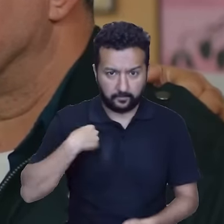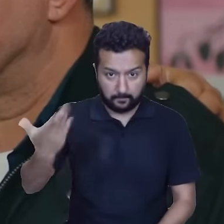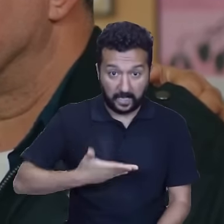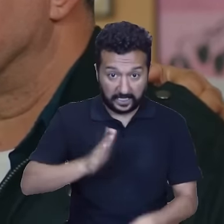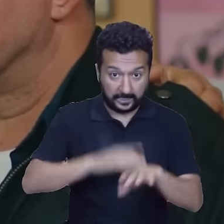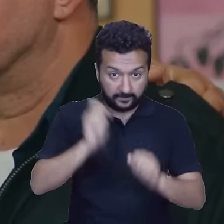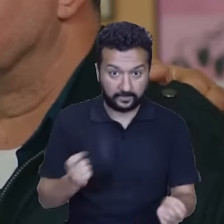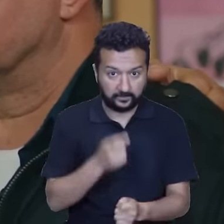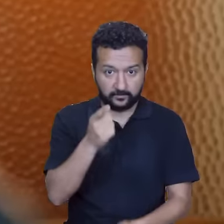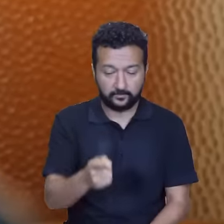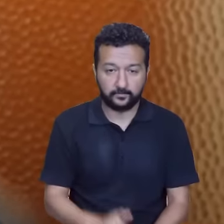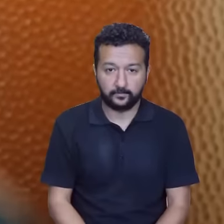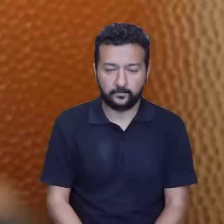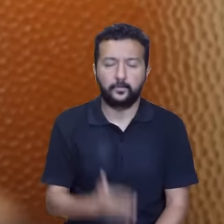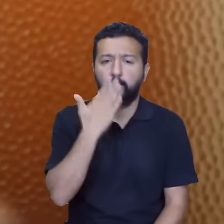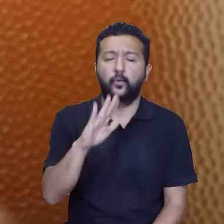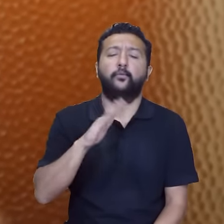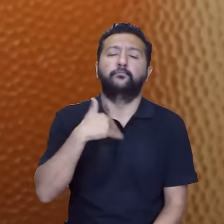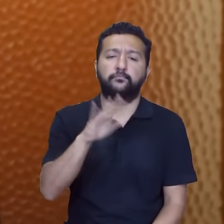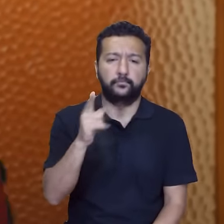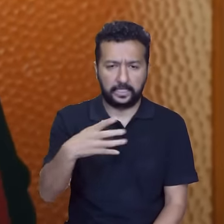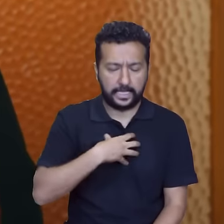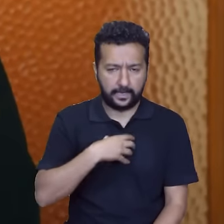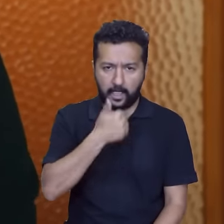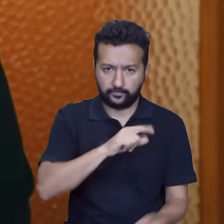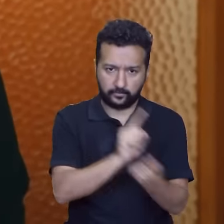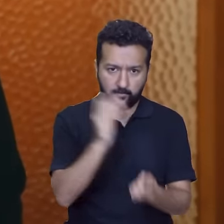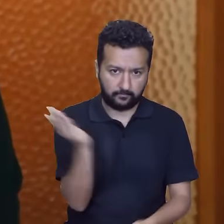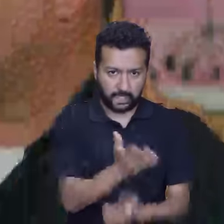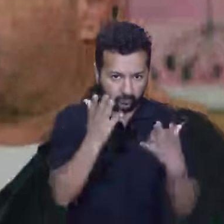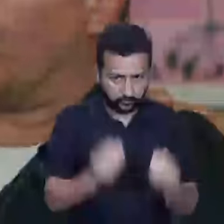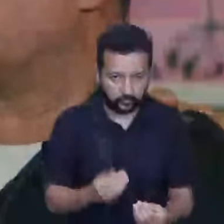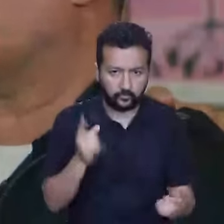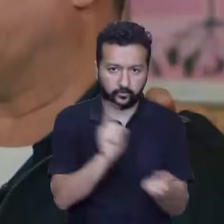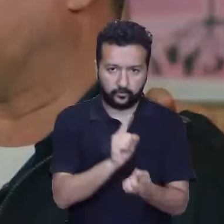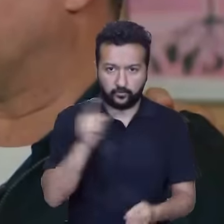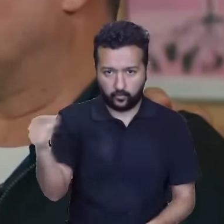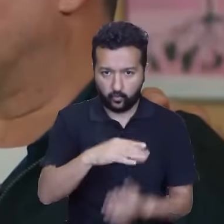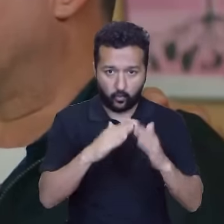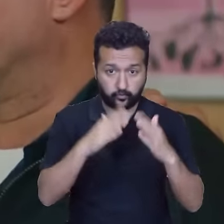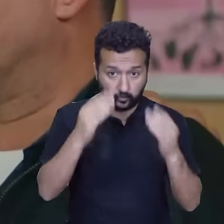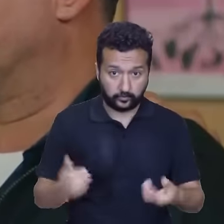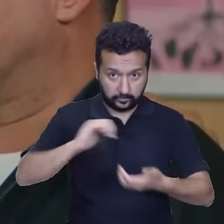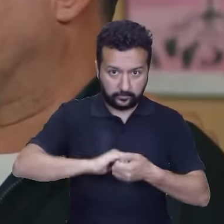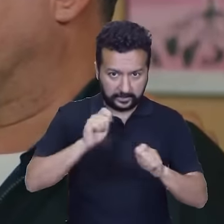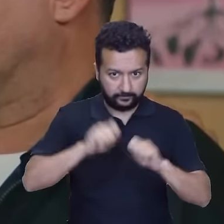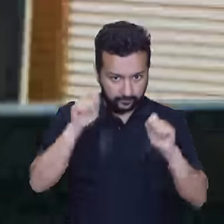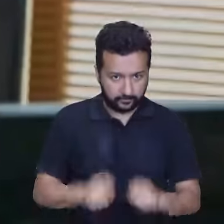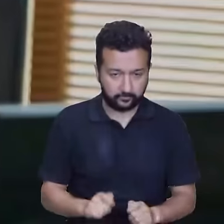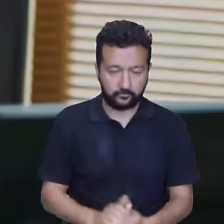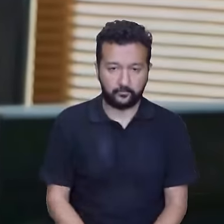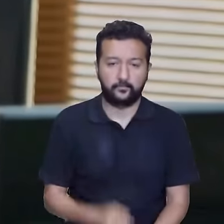numara mı çekmeye çalışıyorsun? Yok artık. Kendi abime karşı, öz abime. Karşı komşusuyla birlikte olacağım, iş mi çevireceğim